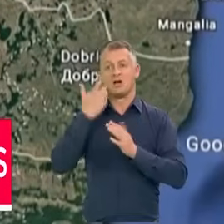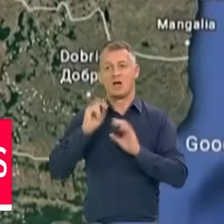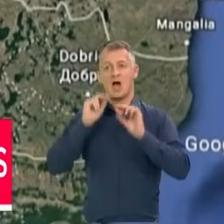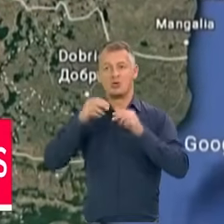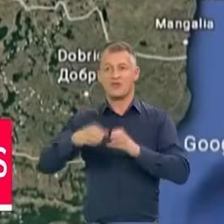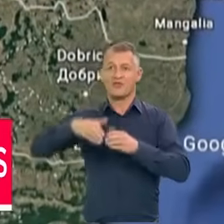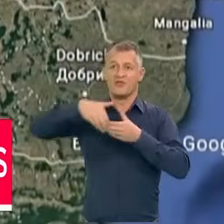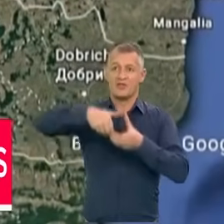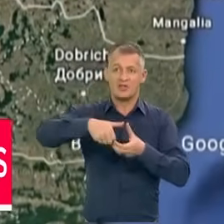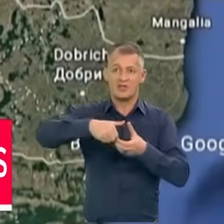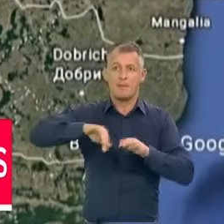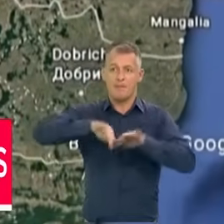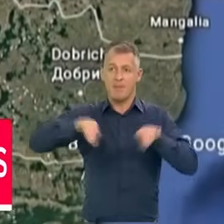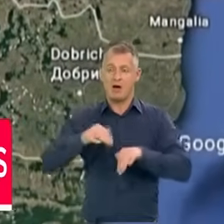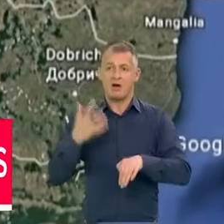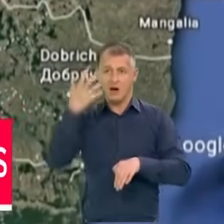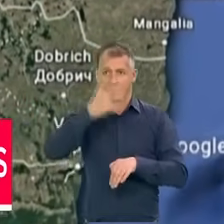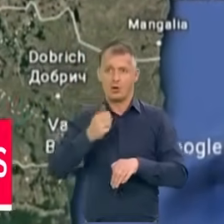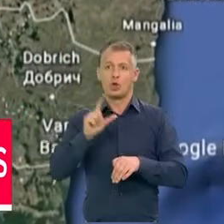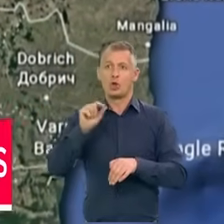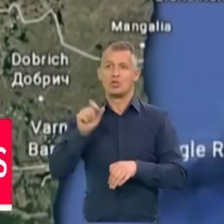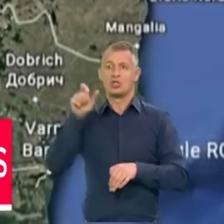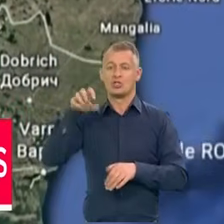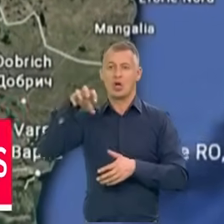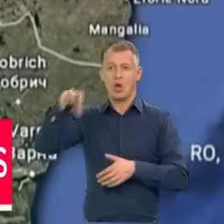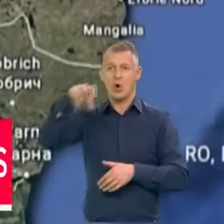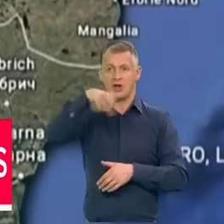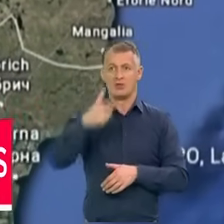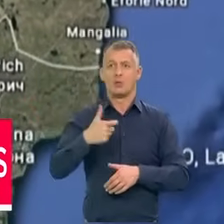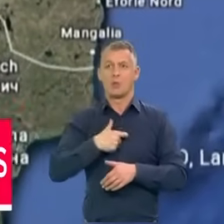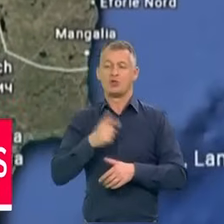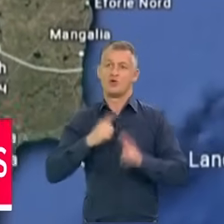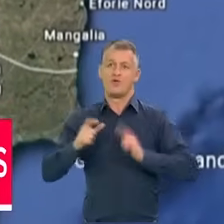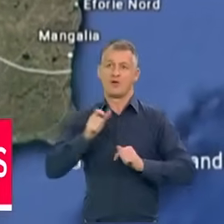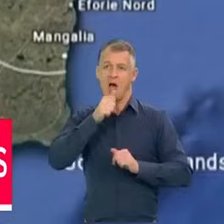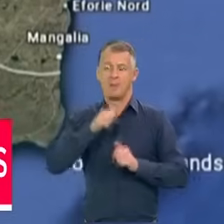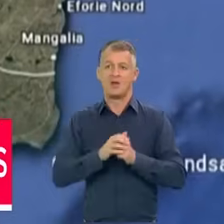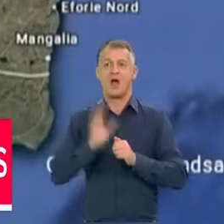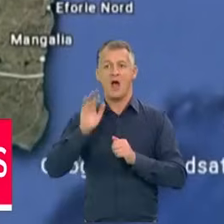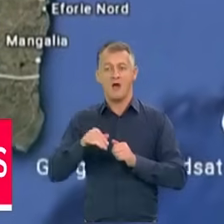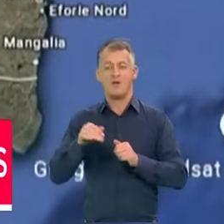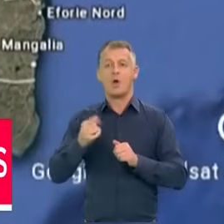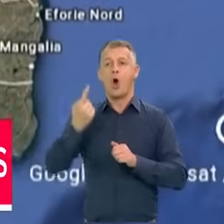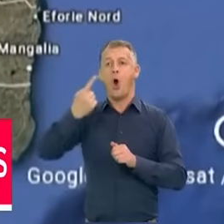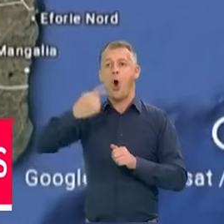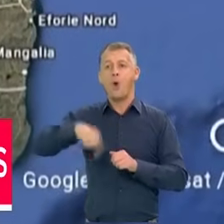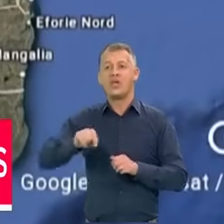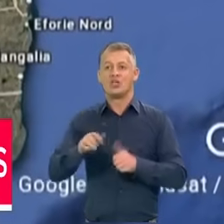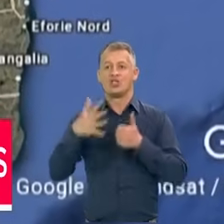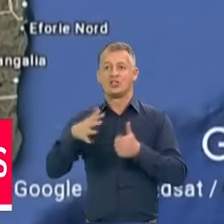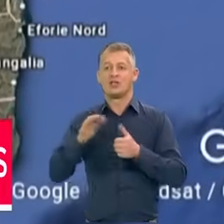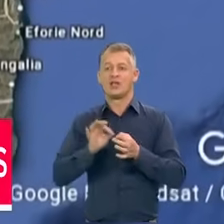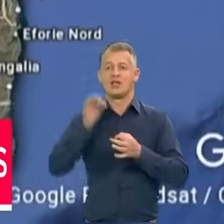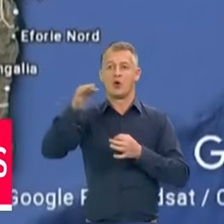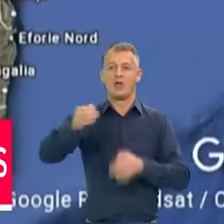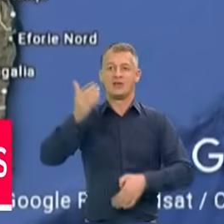localități pot fi afectate de inundații până atunci se fac pregătiri avem în jur de 1600 de km de diguri dintre